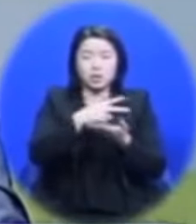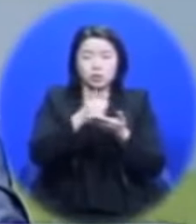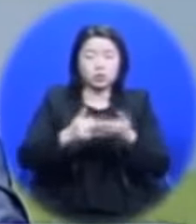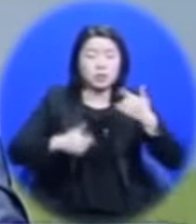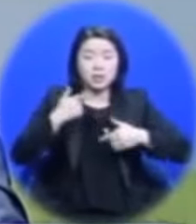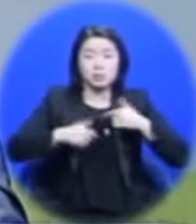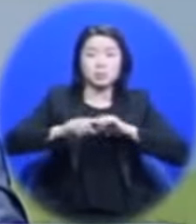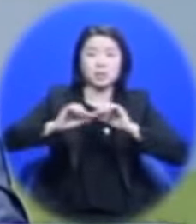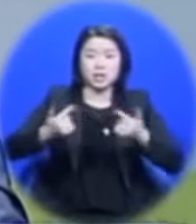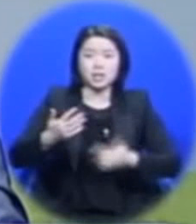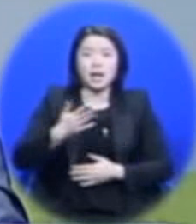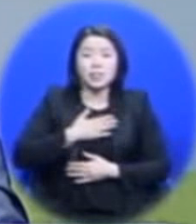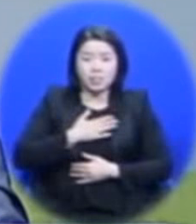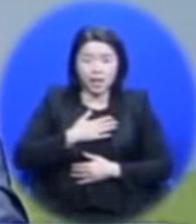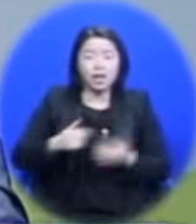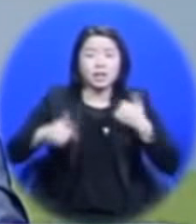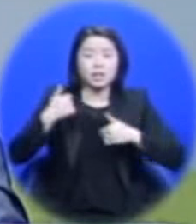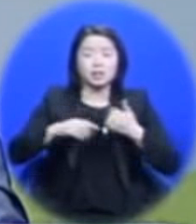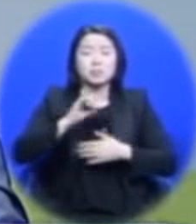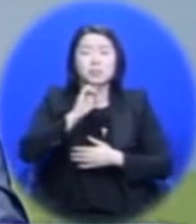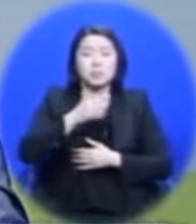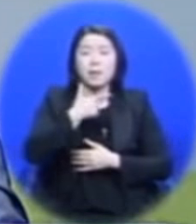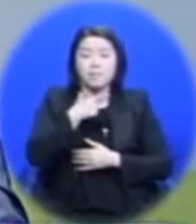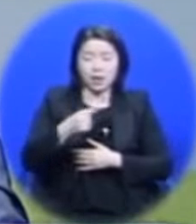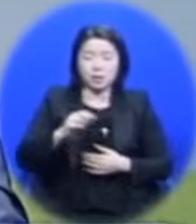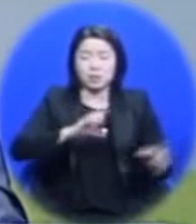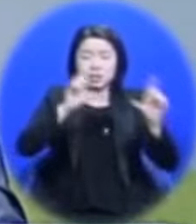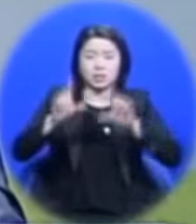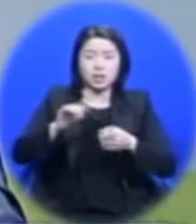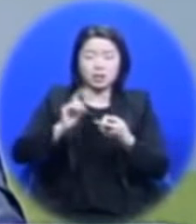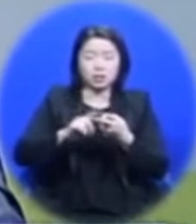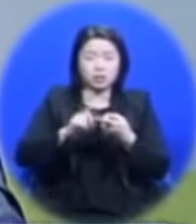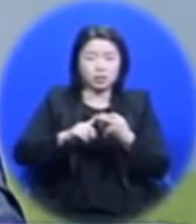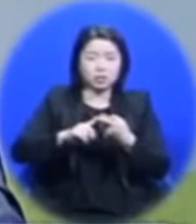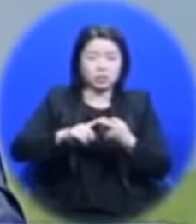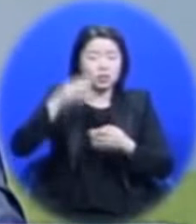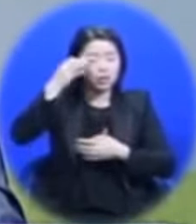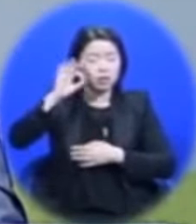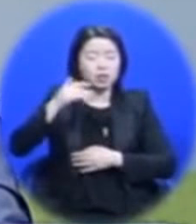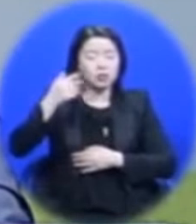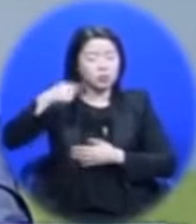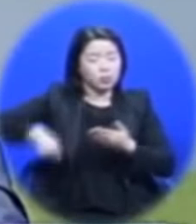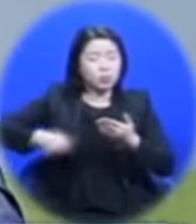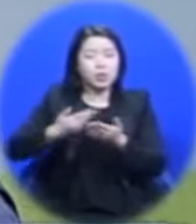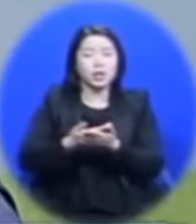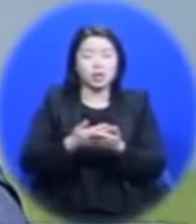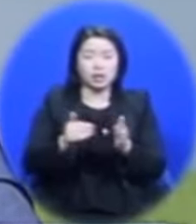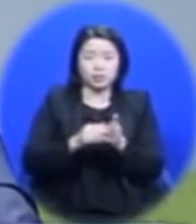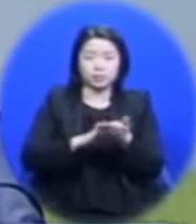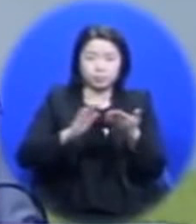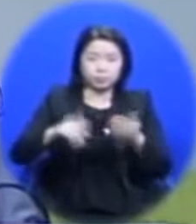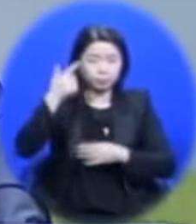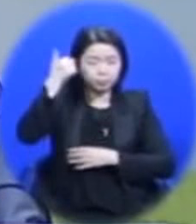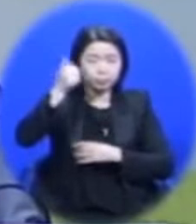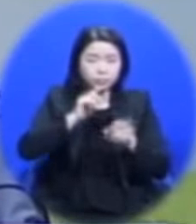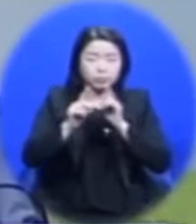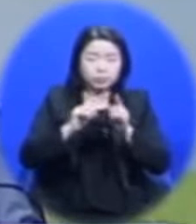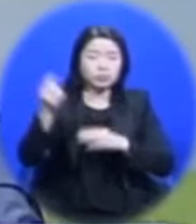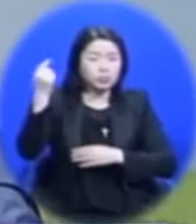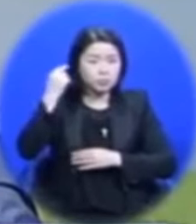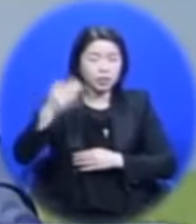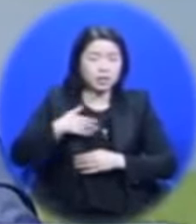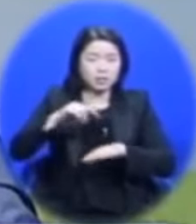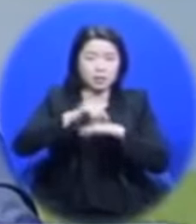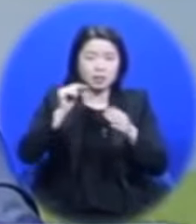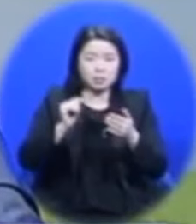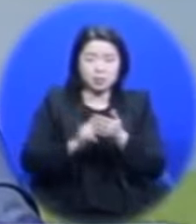아니라 나의 기쁨만 바라며 살았었음을 깨닫고 회개하였습니다. 목사님의 말씀을 듣고 제 마음에